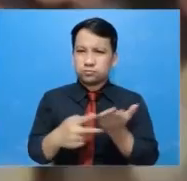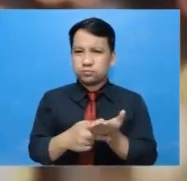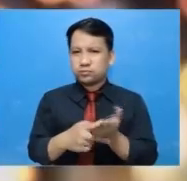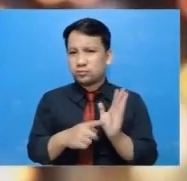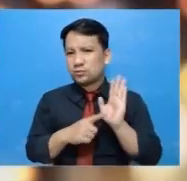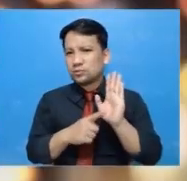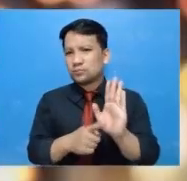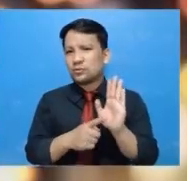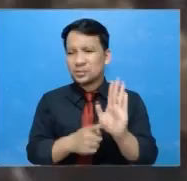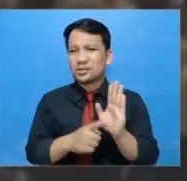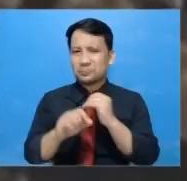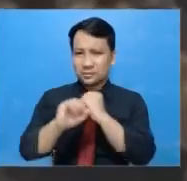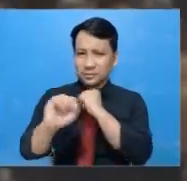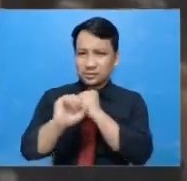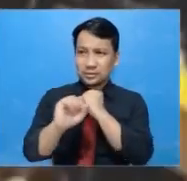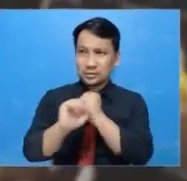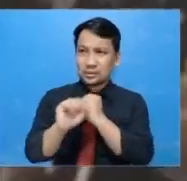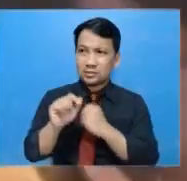kanyang kandidatura.